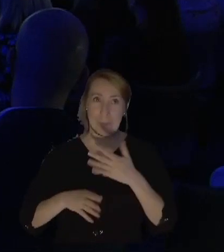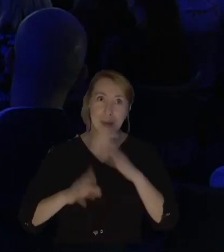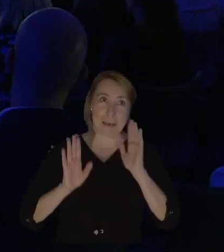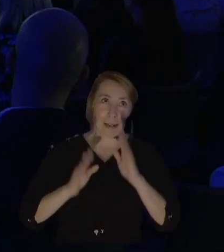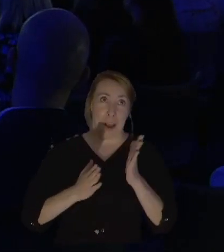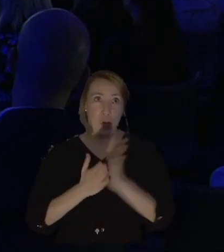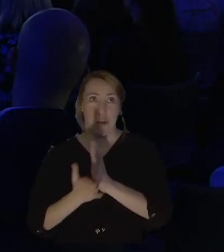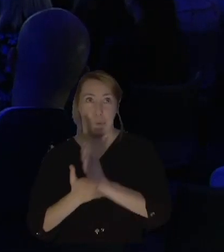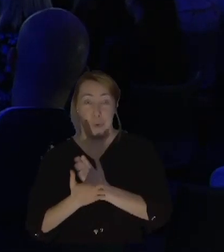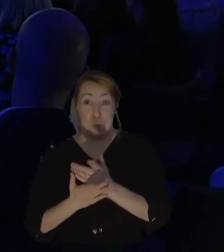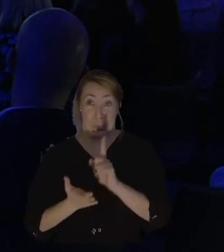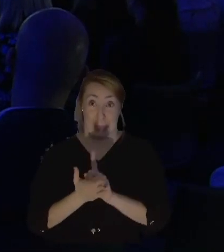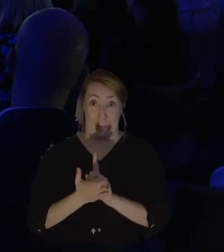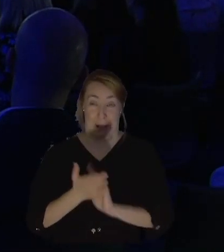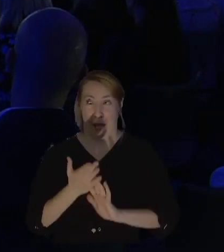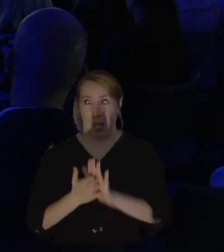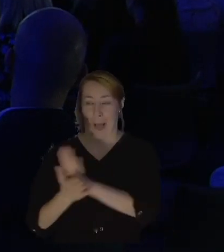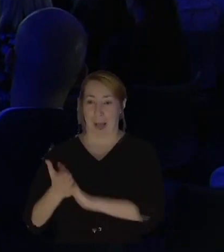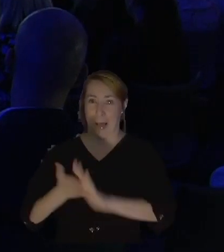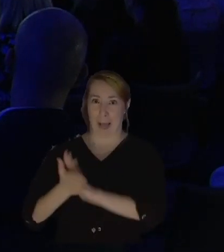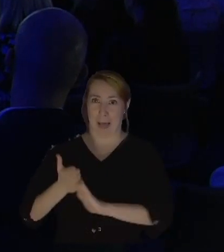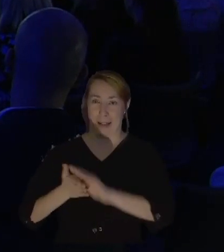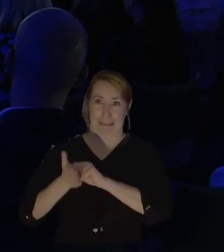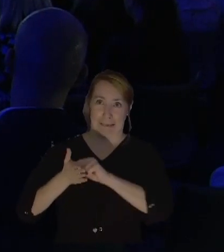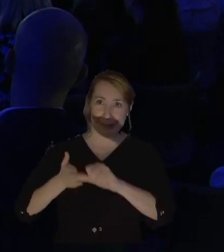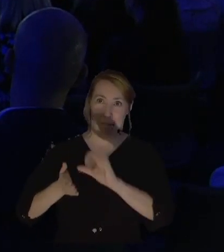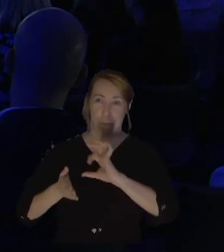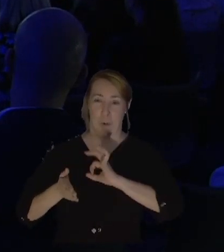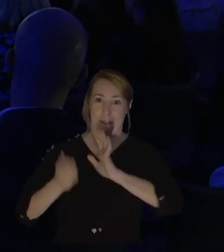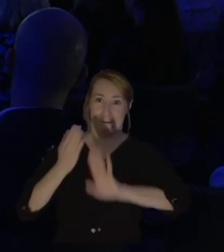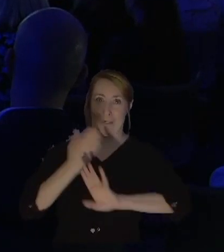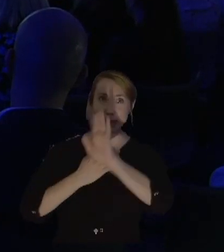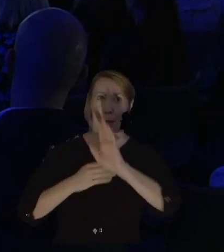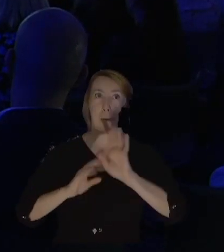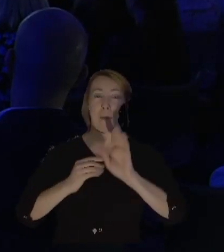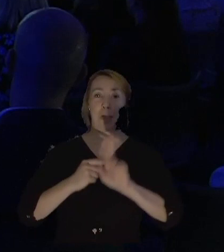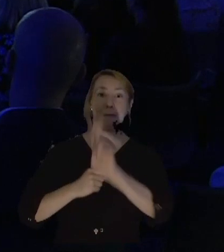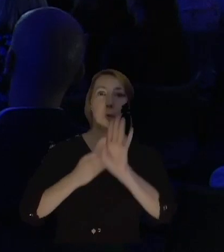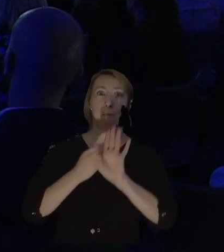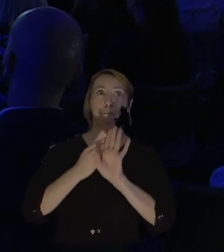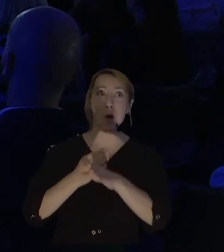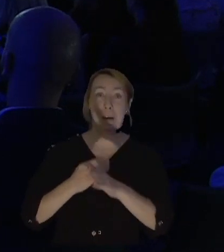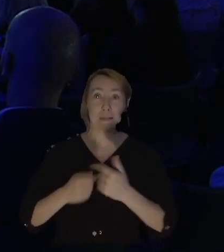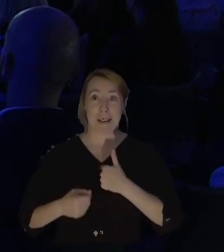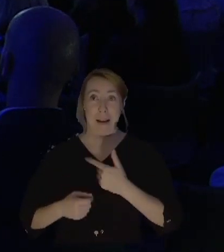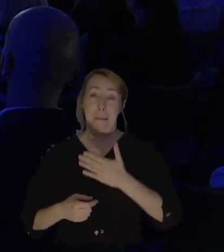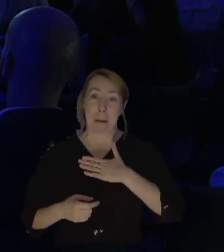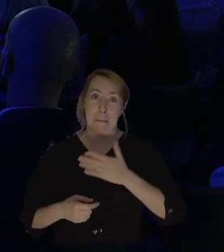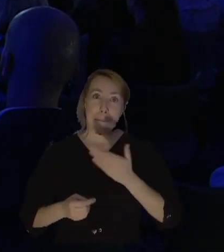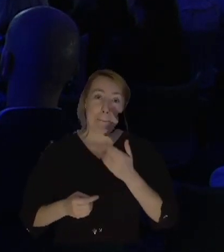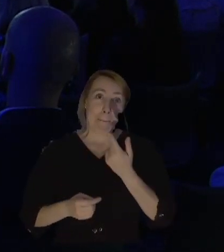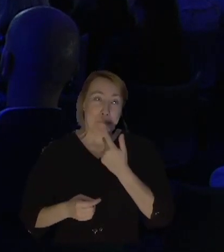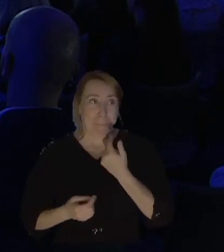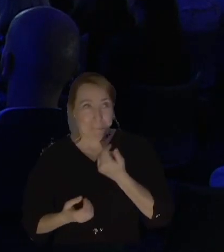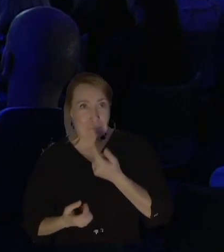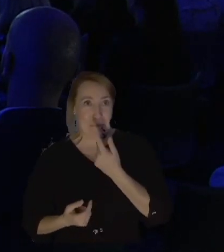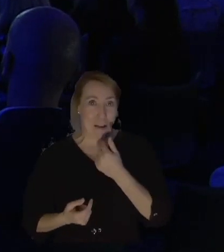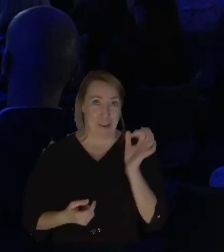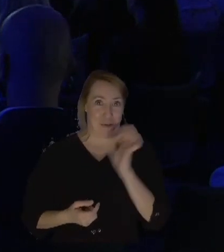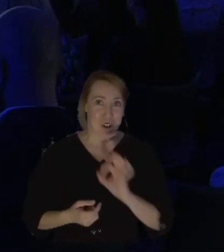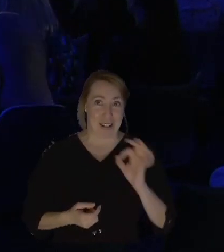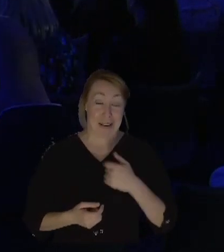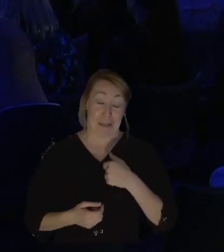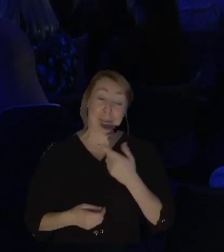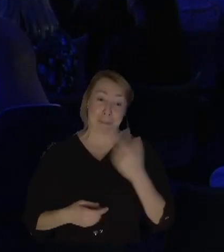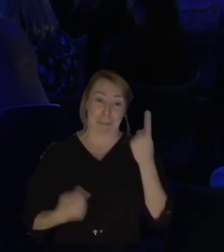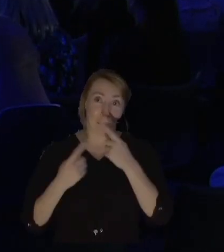częściowo wymazać swoim wystąpieniem, które mam za 2 godziny, więc mam taką małą szansę, ale generalnie będzie, myślę, bardzo